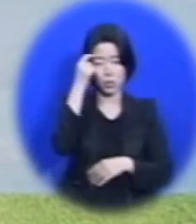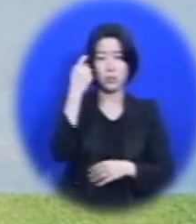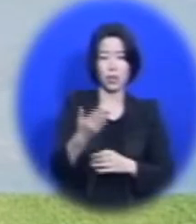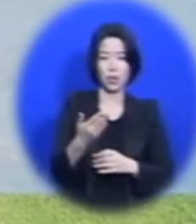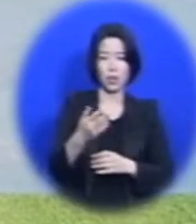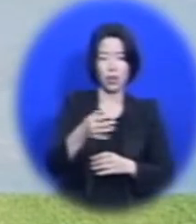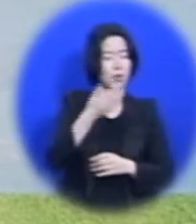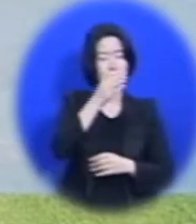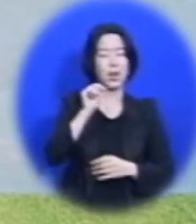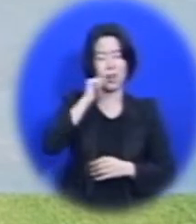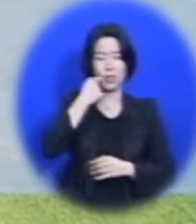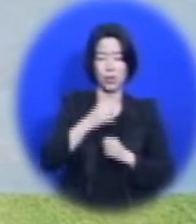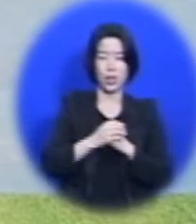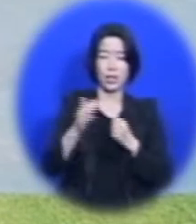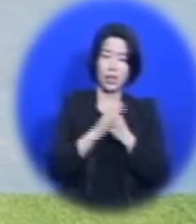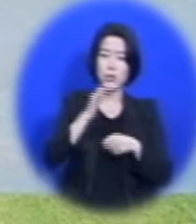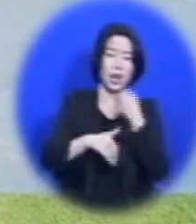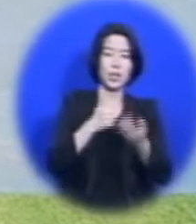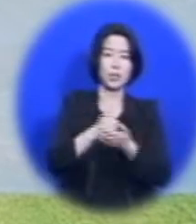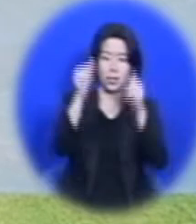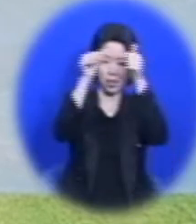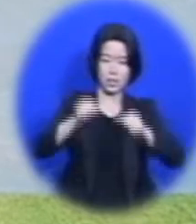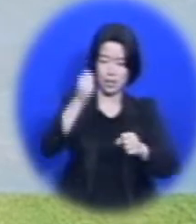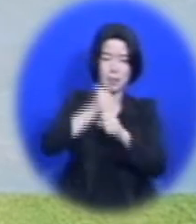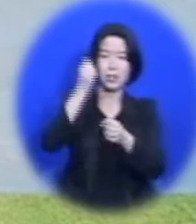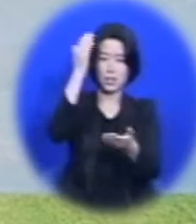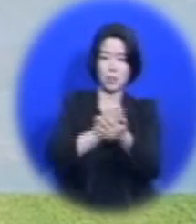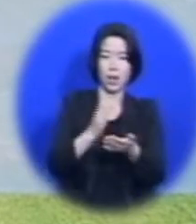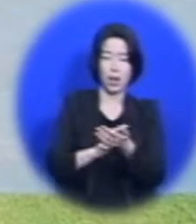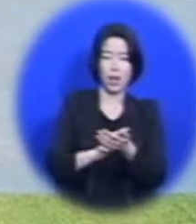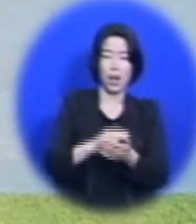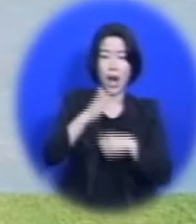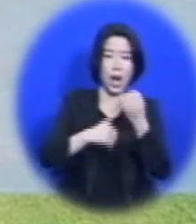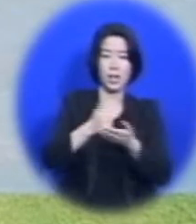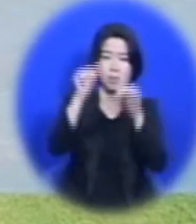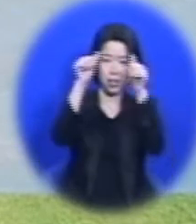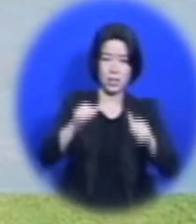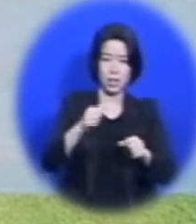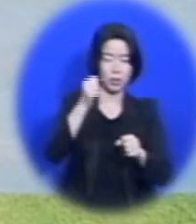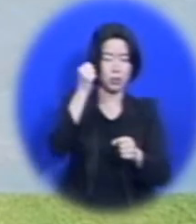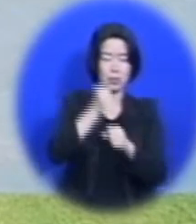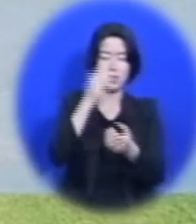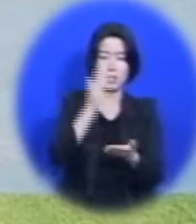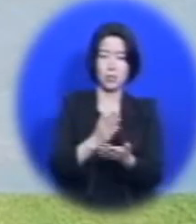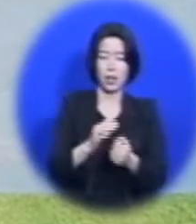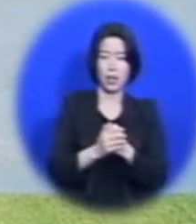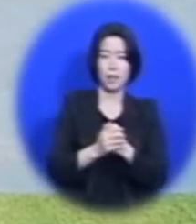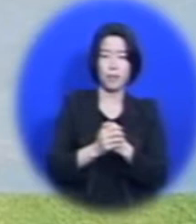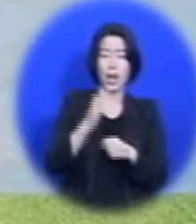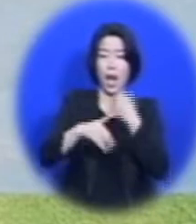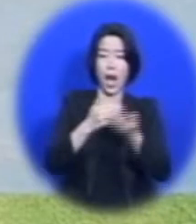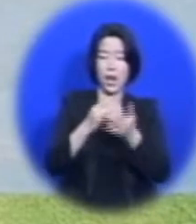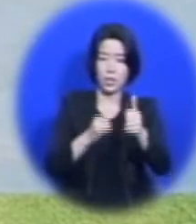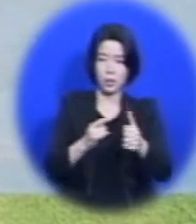불가능한 일이에요. 그래서 하나님은 아예 신상을 만들지 말라는 거예요. 하나님의 신상도 만들지 말. 하나님을